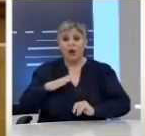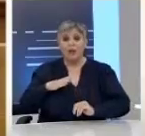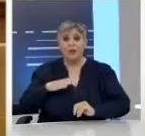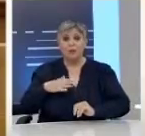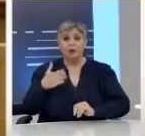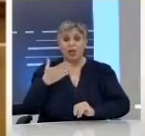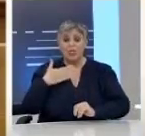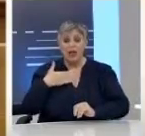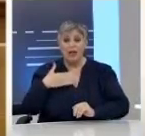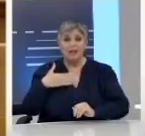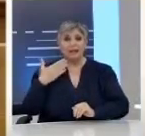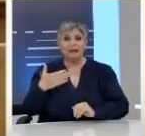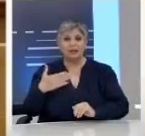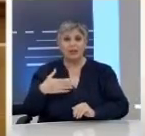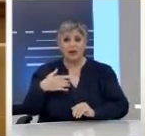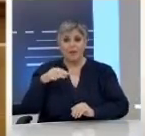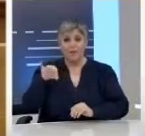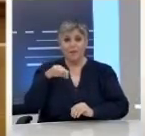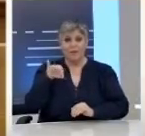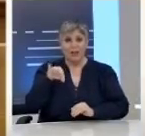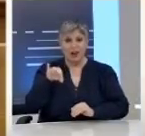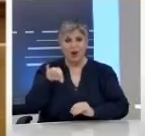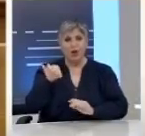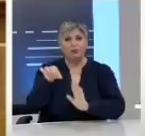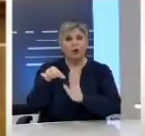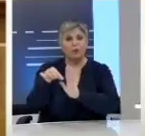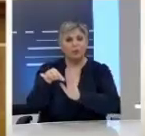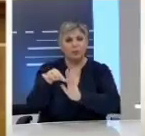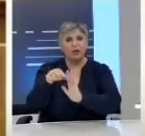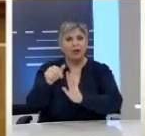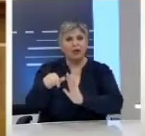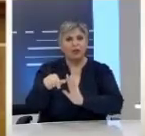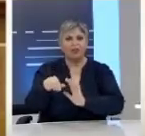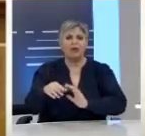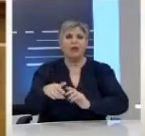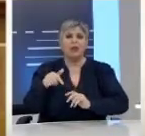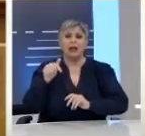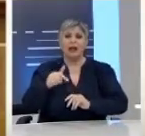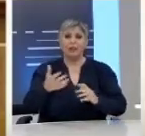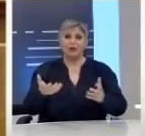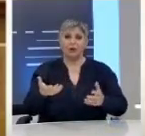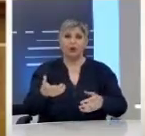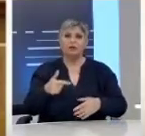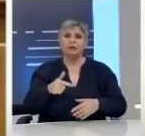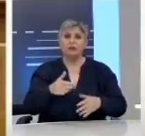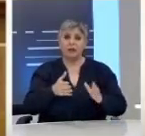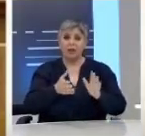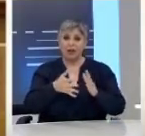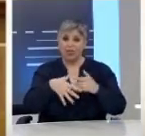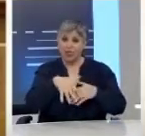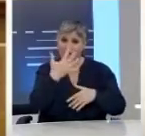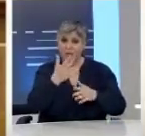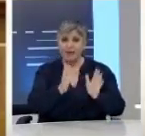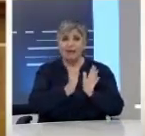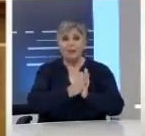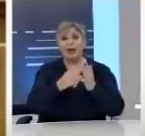Εάν το ζητάει ως προαπαιτούμενο, το παρέχει ο νόμος για τους ηλικίας 15 έως 17 ετών. Γιατί δεν το